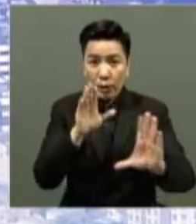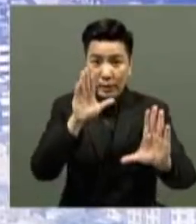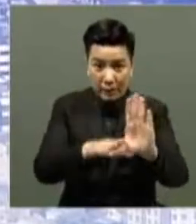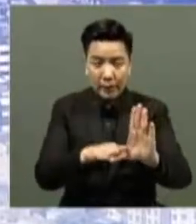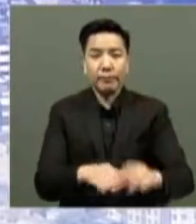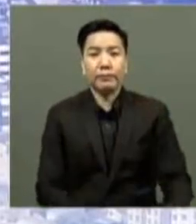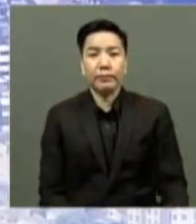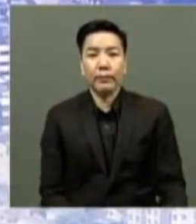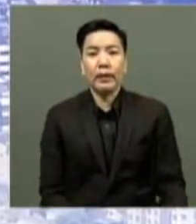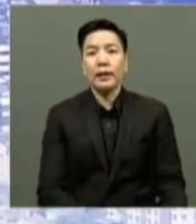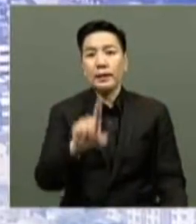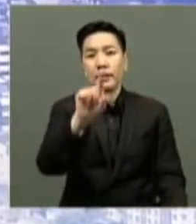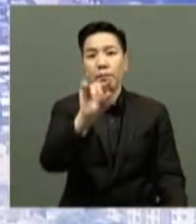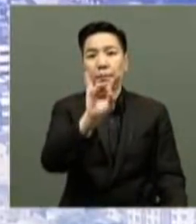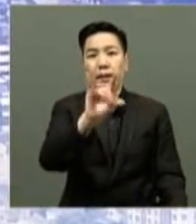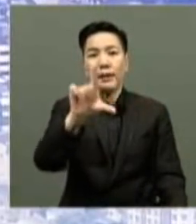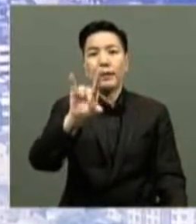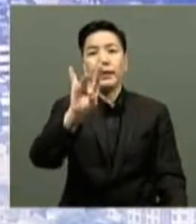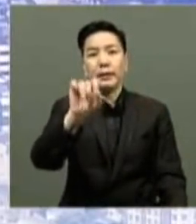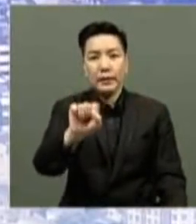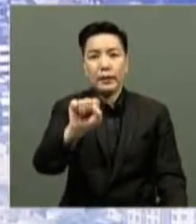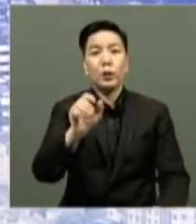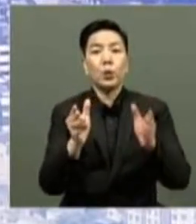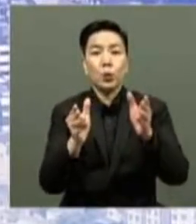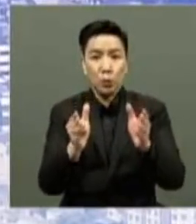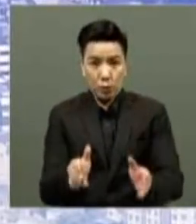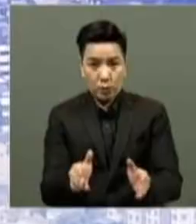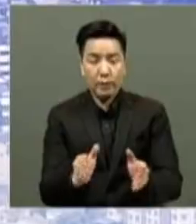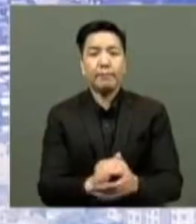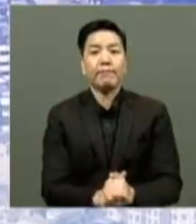เดือนเศษๆเนี่ยมีความคืบหน้าไปมากพอสมควรนะครับผมขออนุญาตสรุปจากตัวเลขผู้ที่ลงทะเบียนทั้งหมดนะครับวันนี้เรามียอดผู้ลงทะเบียนทั้งสิ้นเนี่ย28ล้าน 8แสนคนนะครับ